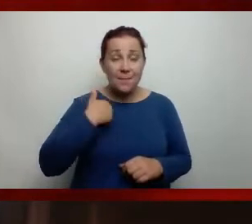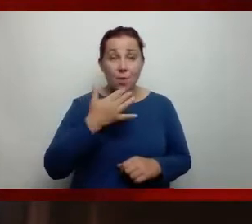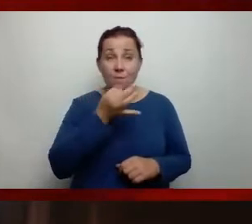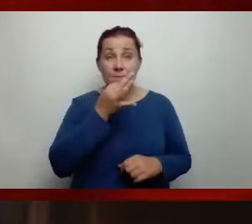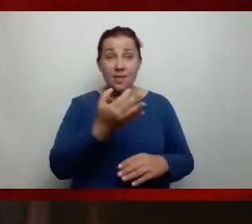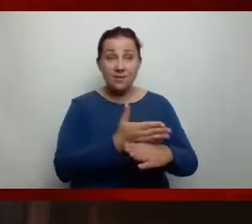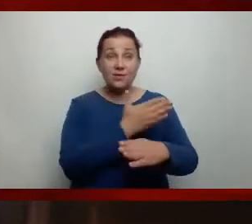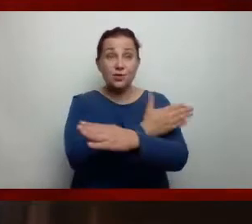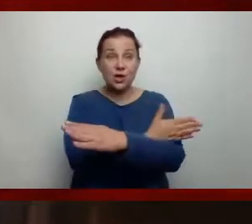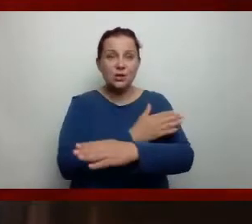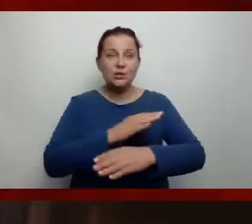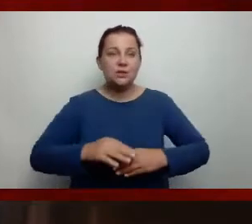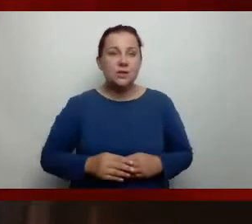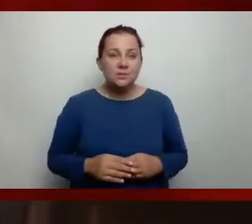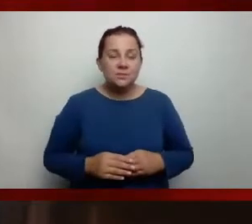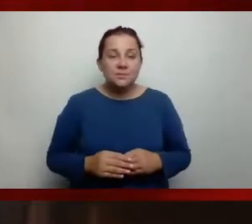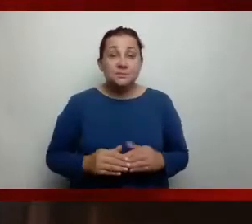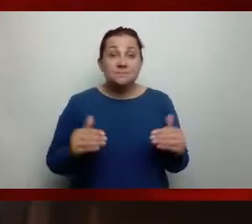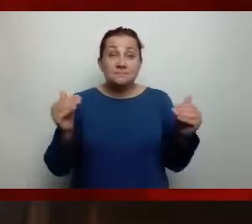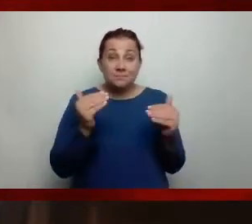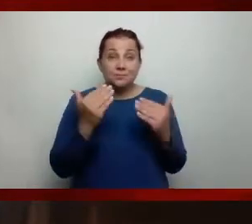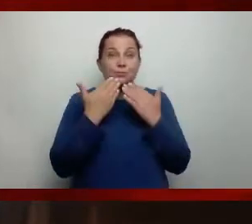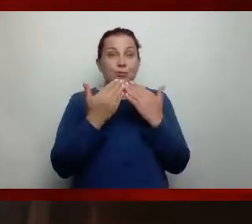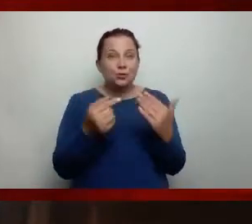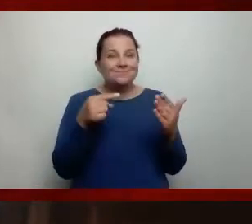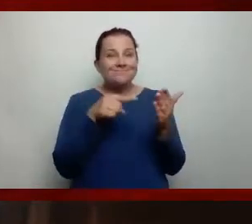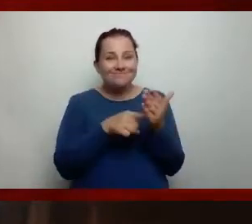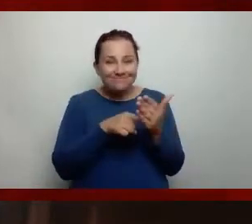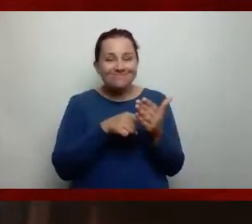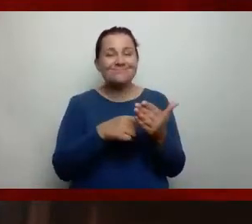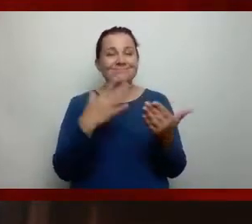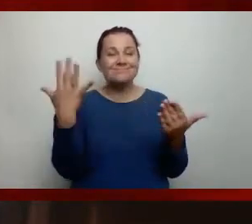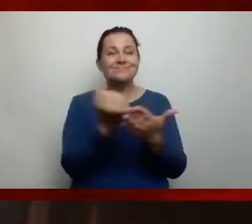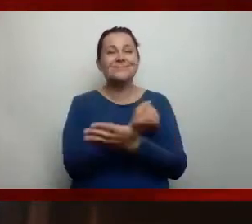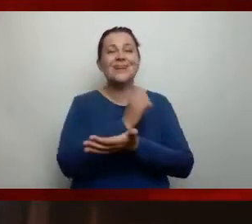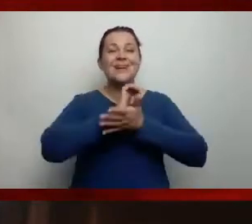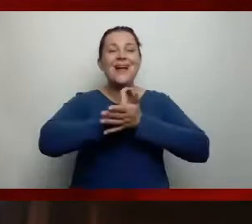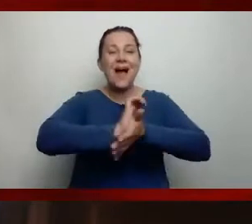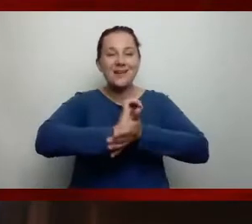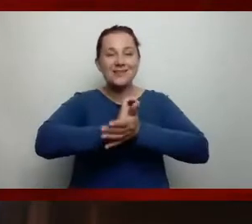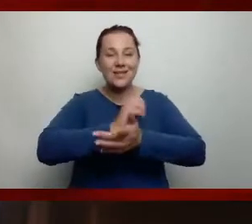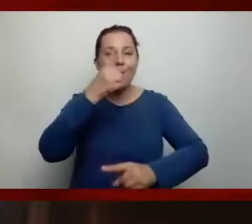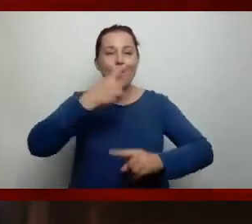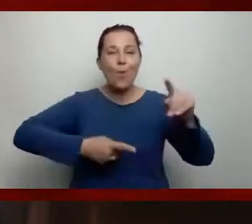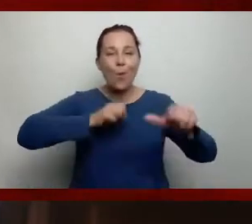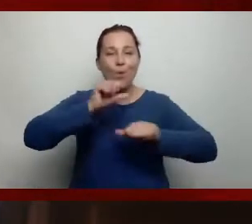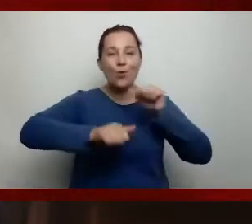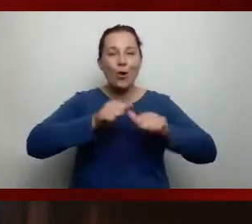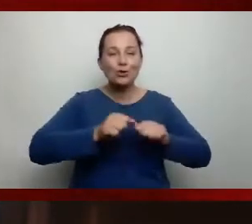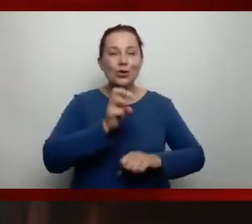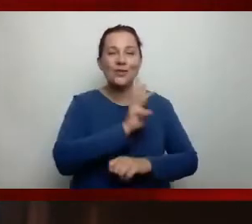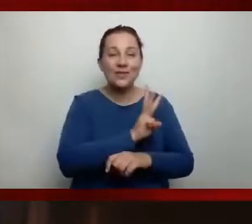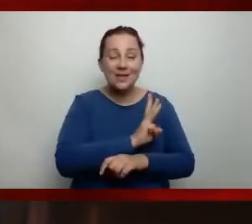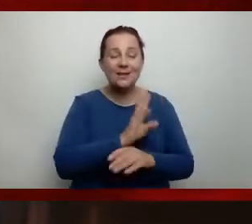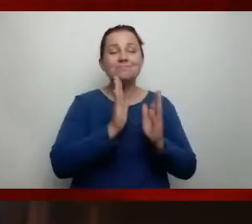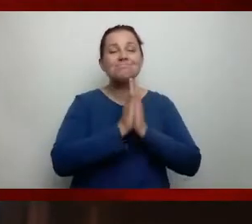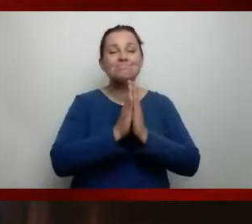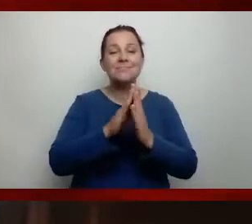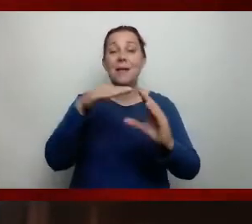wcześniej i za które można zdobyć półrocznik Witkacy. Prosimy o odpowiedź na maila